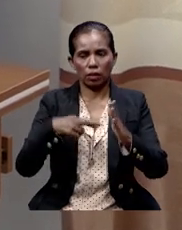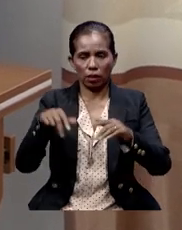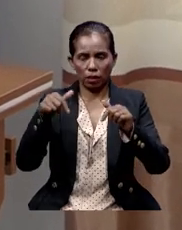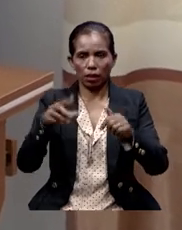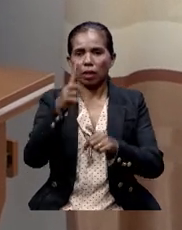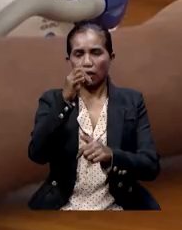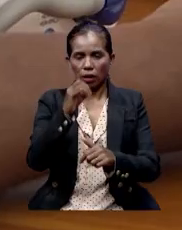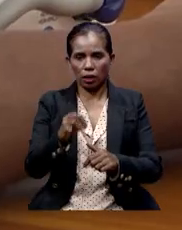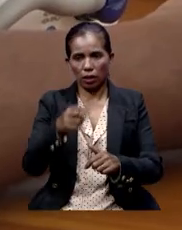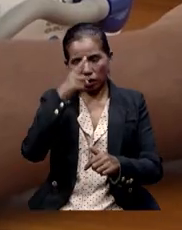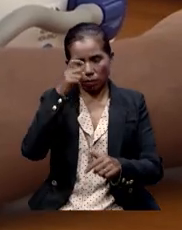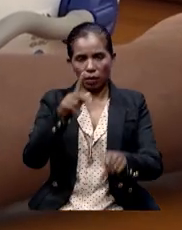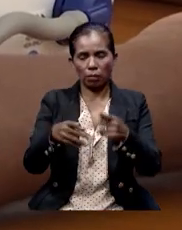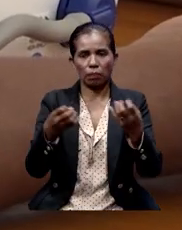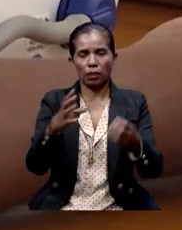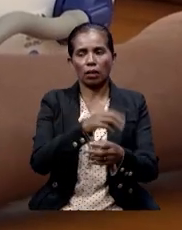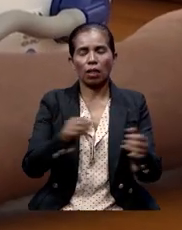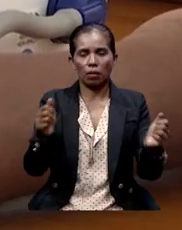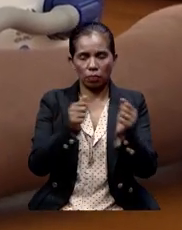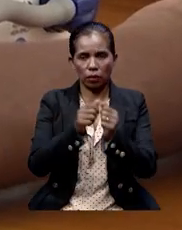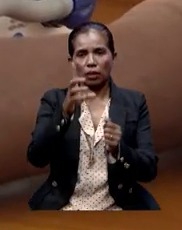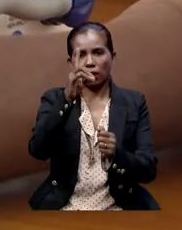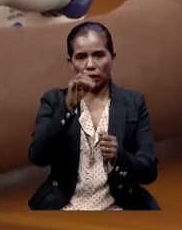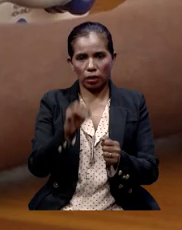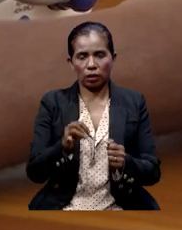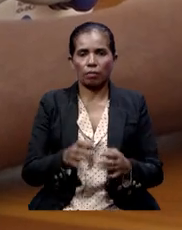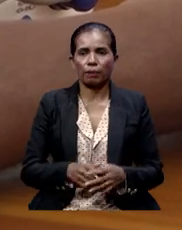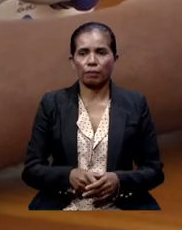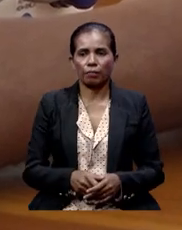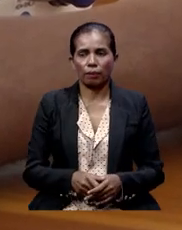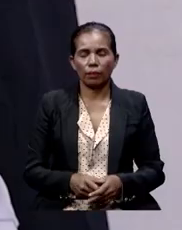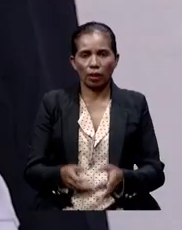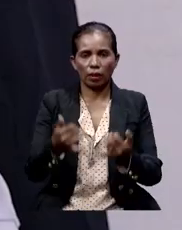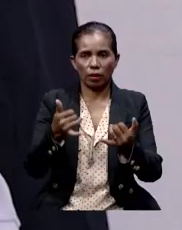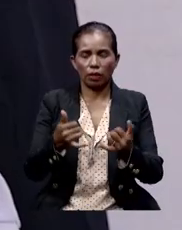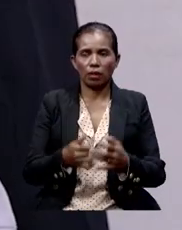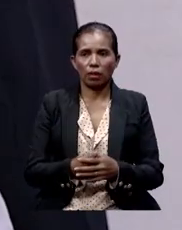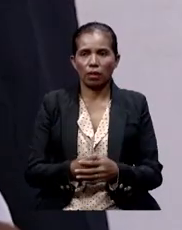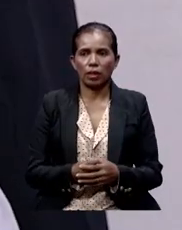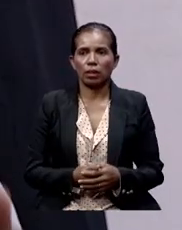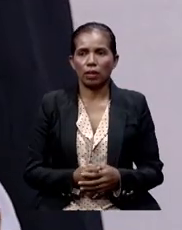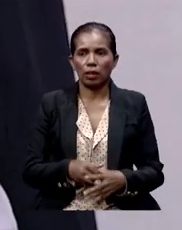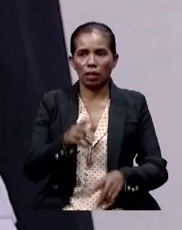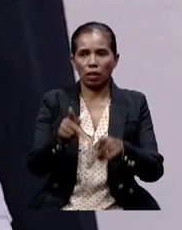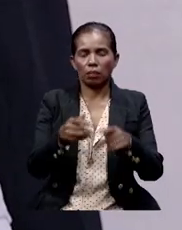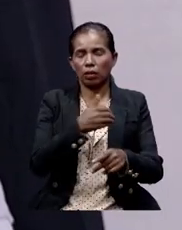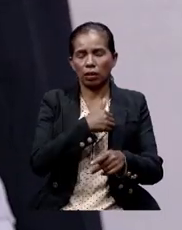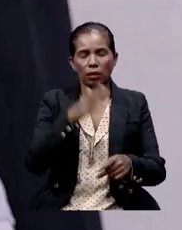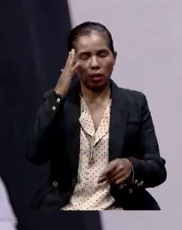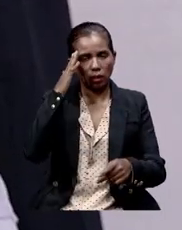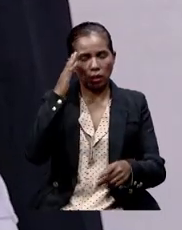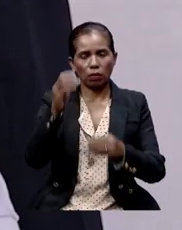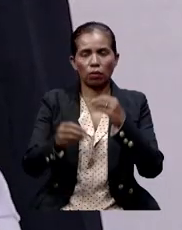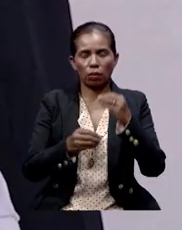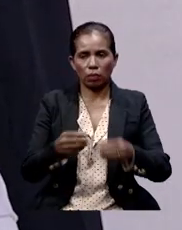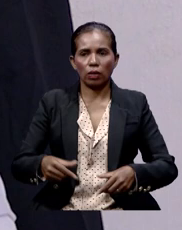dili tambah barak mau konsentram untuk ke dili idane maka sada ema sido ke konyesimen tu kleang ma